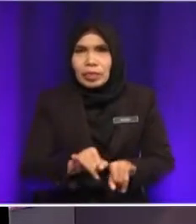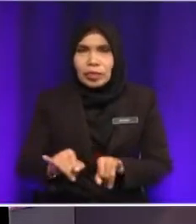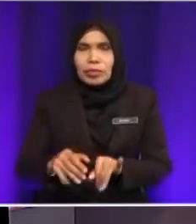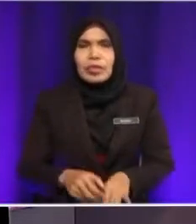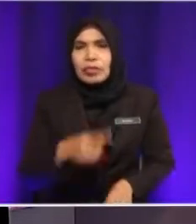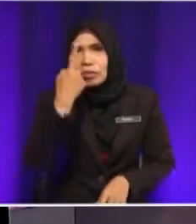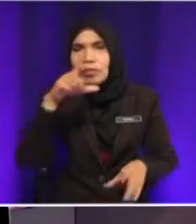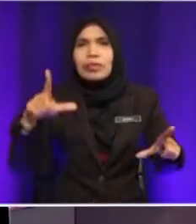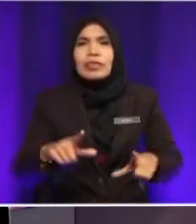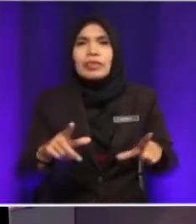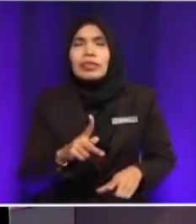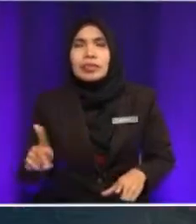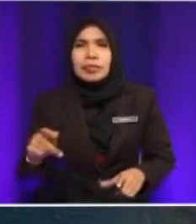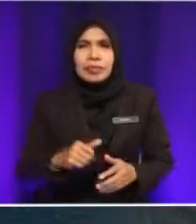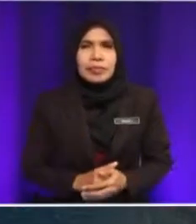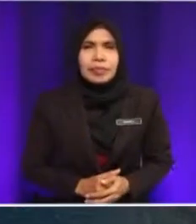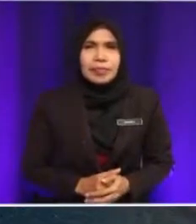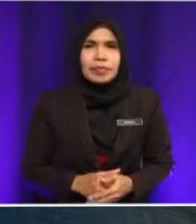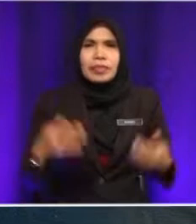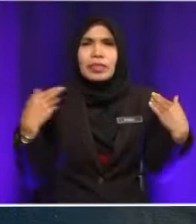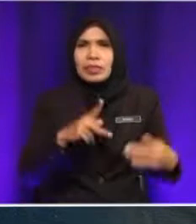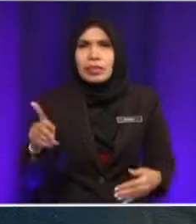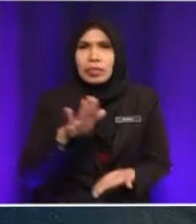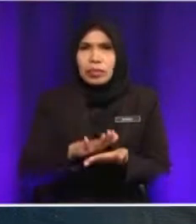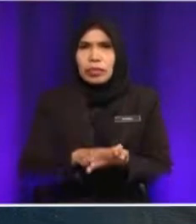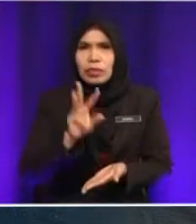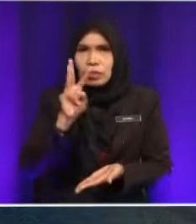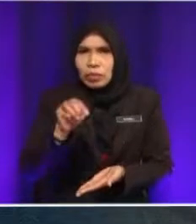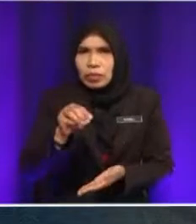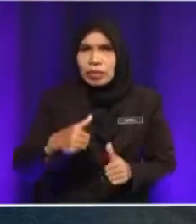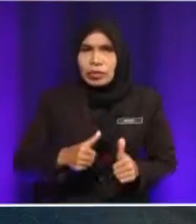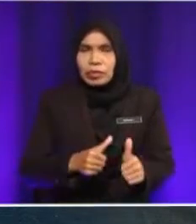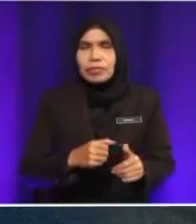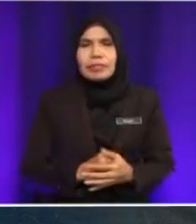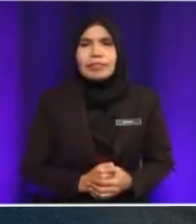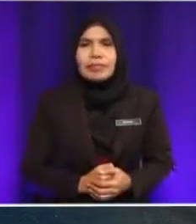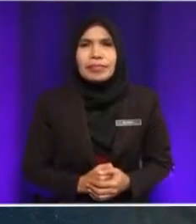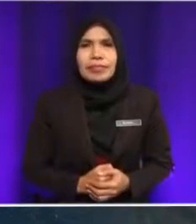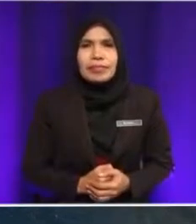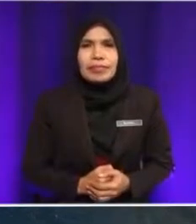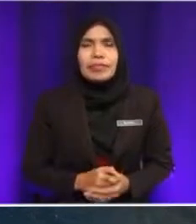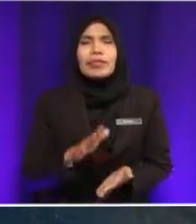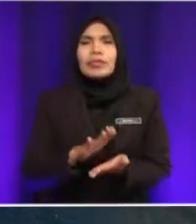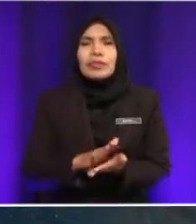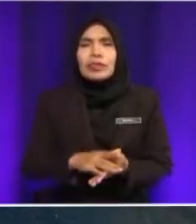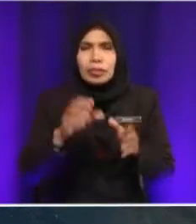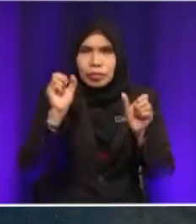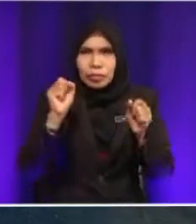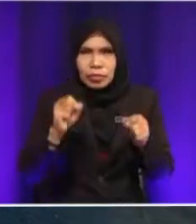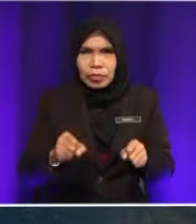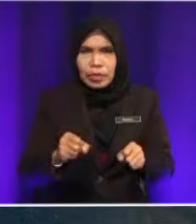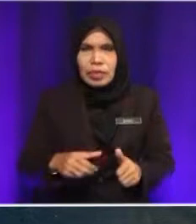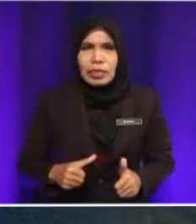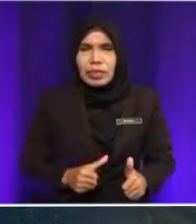melaksanakannya lah wajib mengikuti ataupun boleh mengikut fleksibility Oke sekolah boleh mengikuti